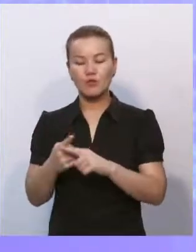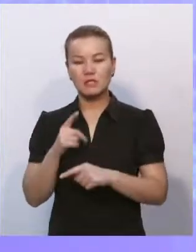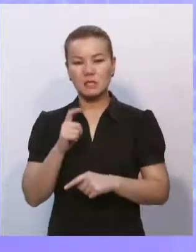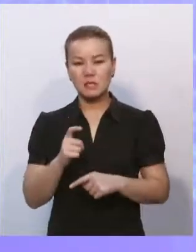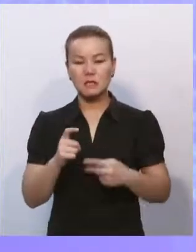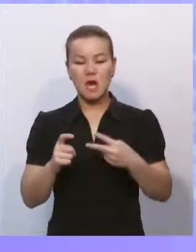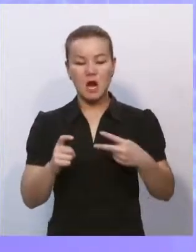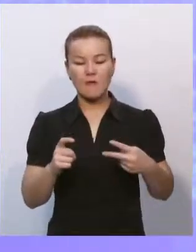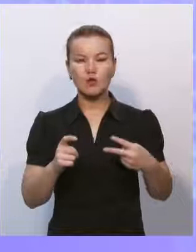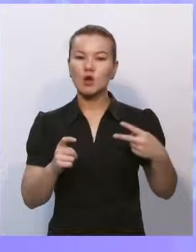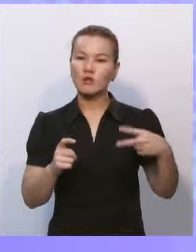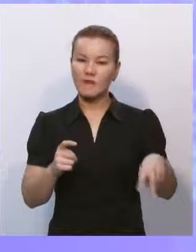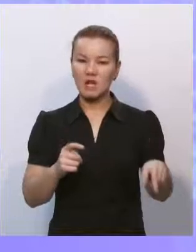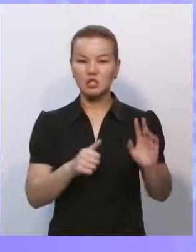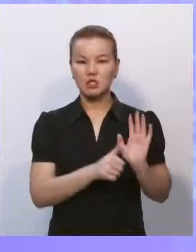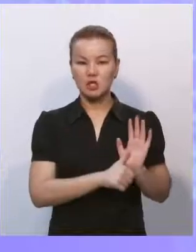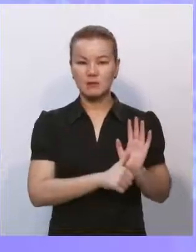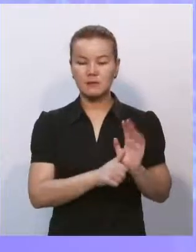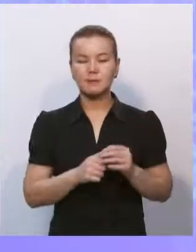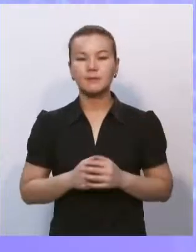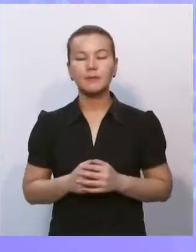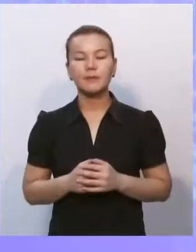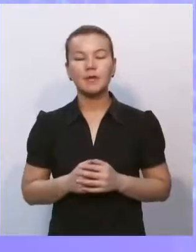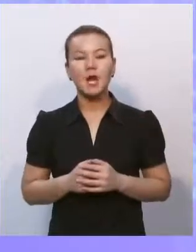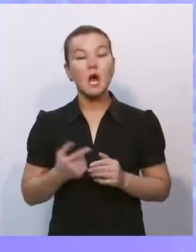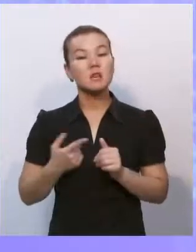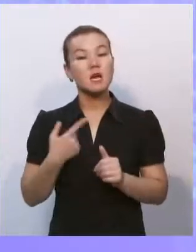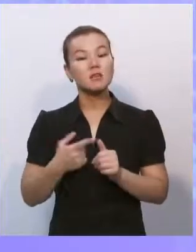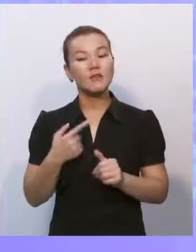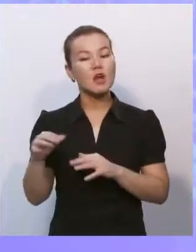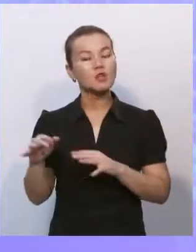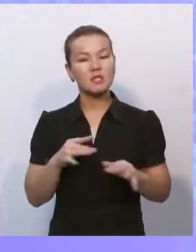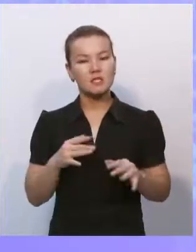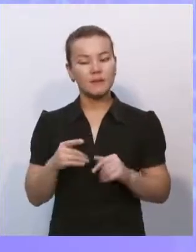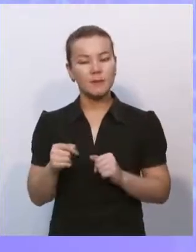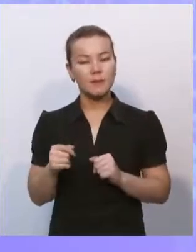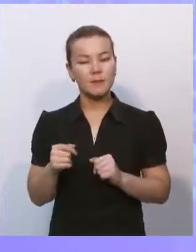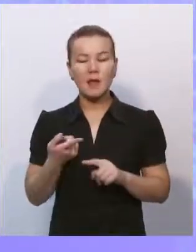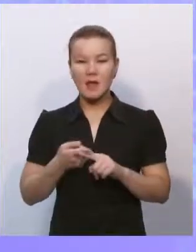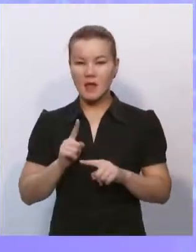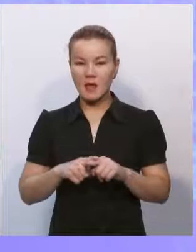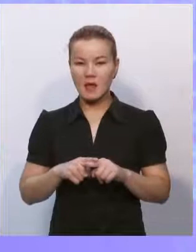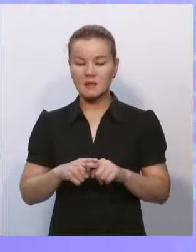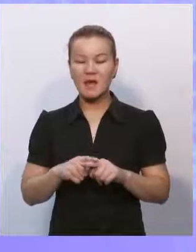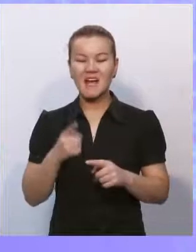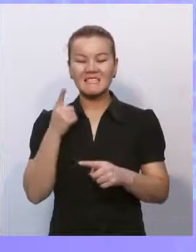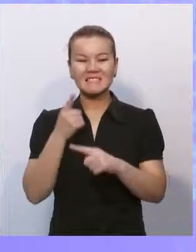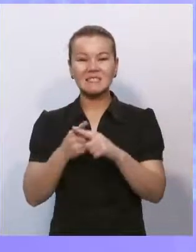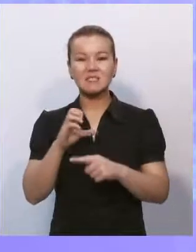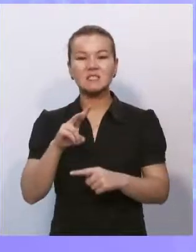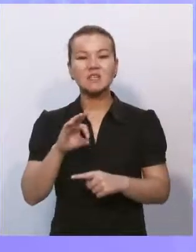равно 26 называю действие это сложение